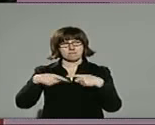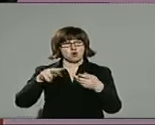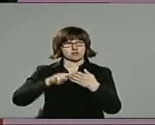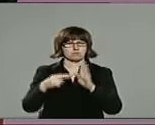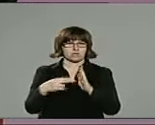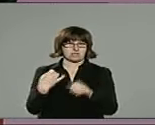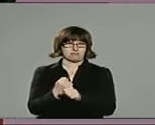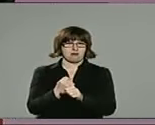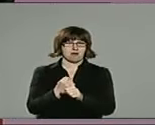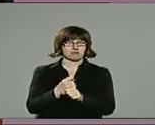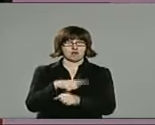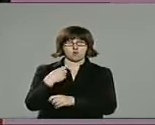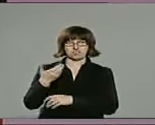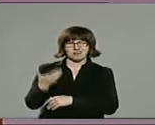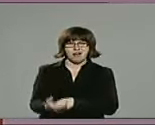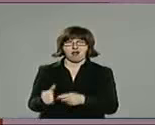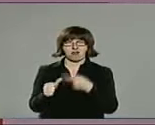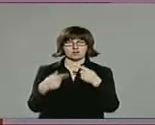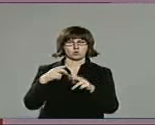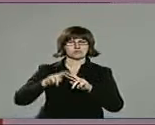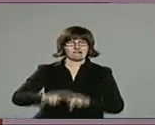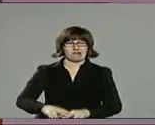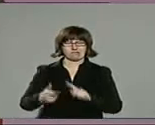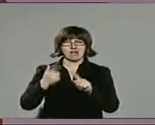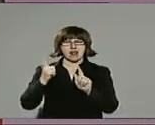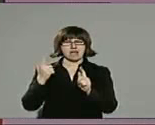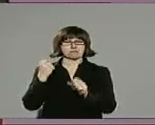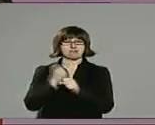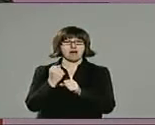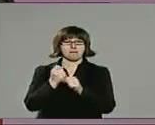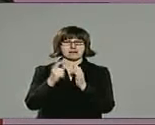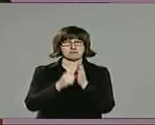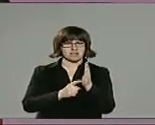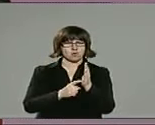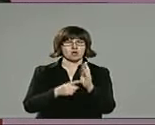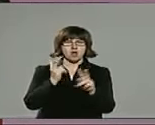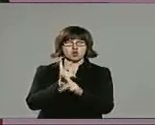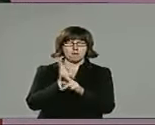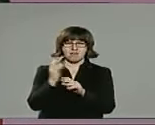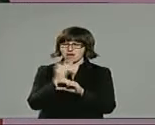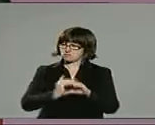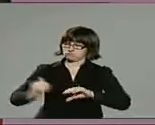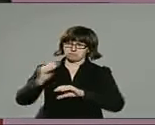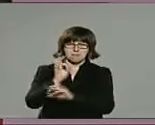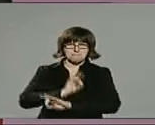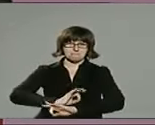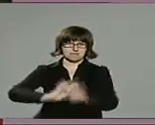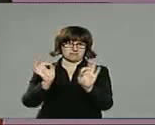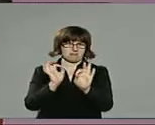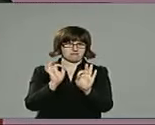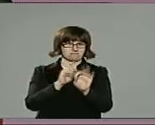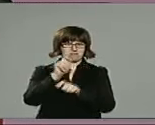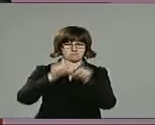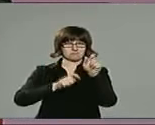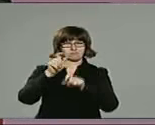machen. Unsere Gehälter, unsere Renten, unsere Lebens- und Arbeitsbedingungen sind in der Regel weit besser als